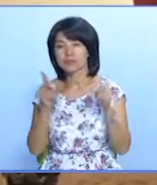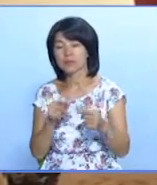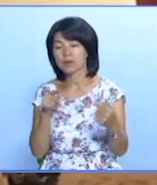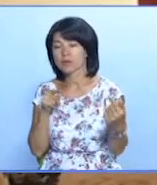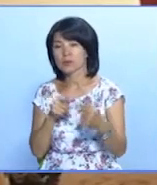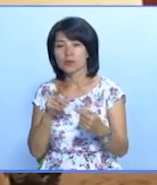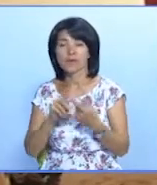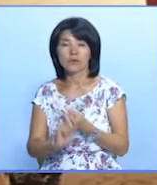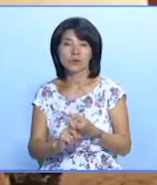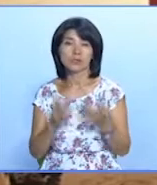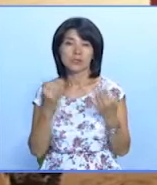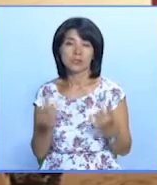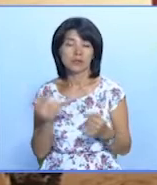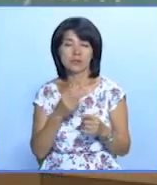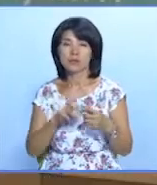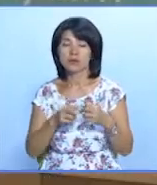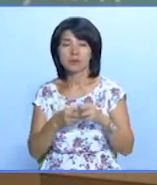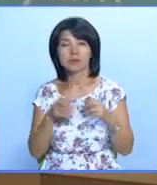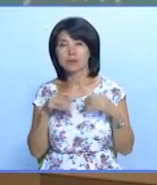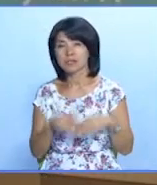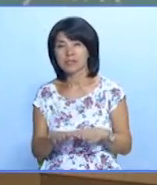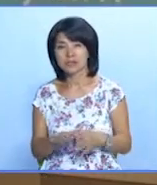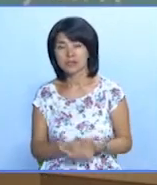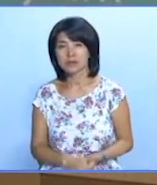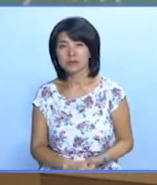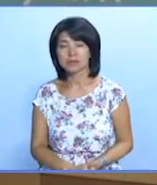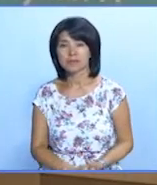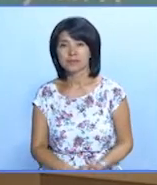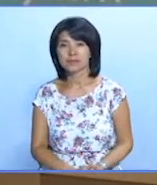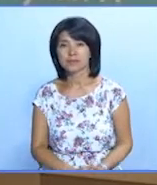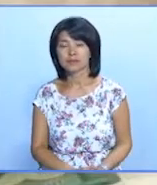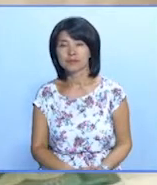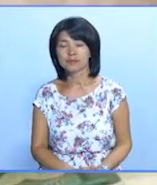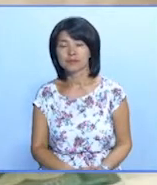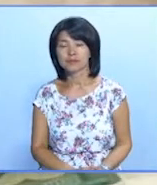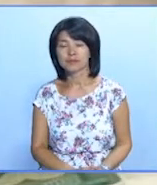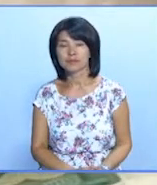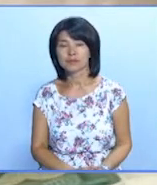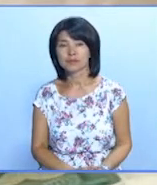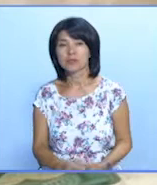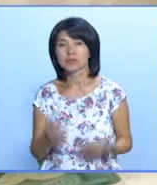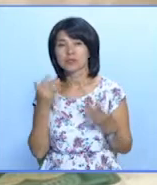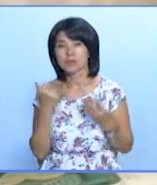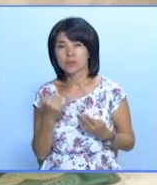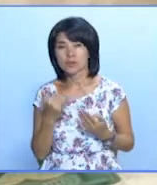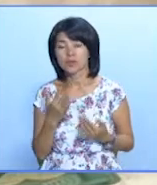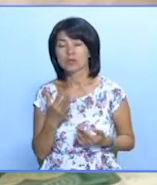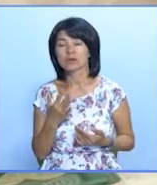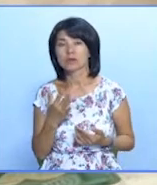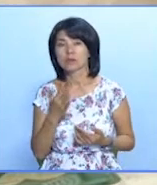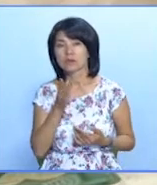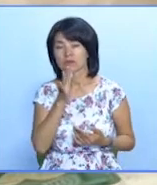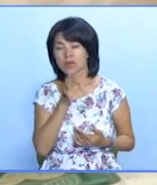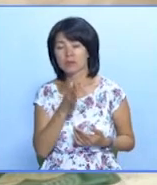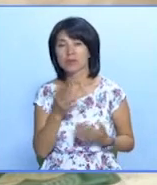дәрілермен тапшылық мәселесі шешілді. Бұл туралы мониторингтік топ өкілдері айтты. Бүгінгі таңда антибиотиктердің рецепт